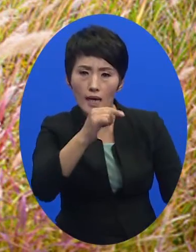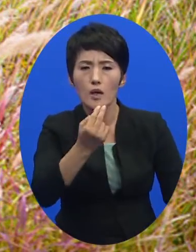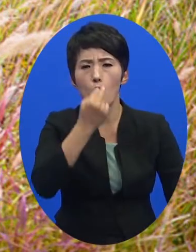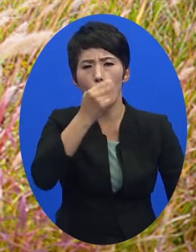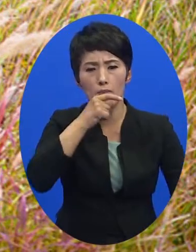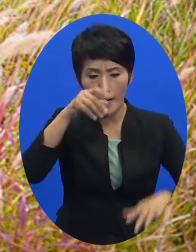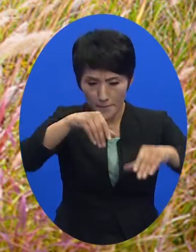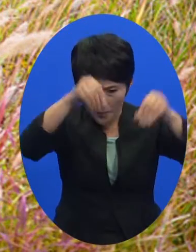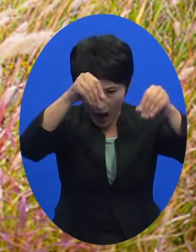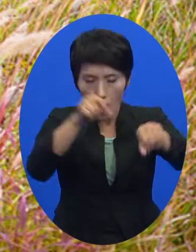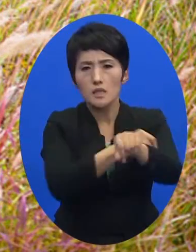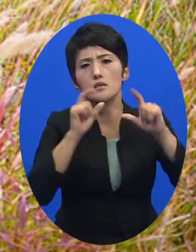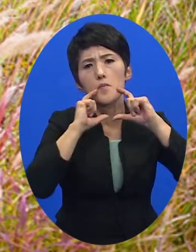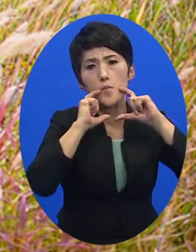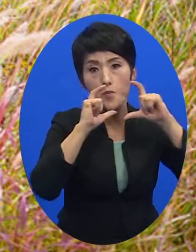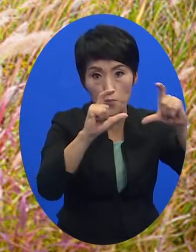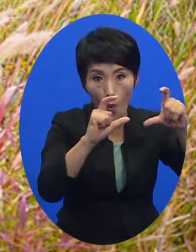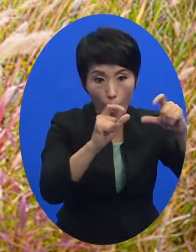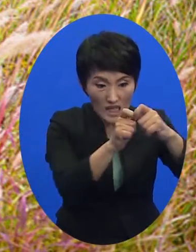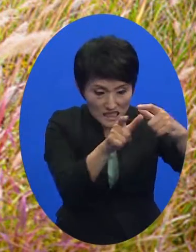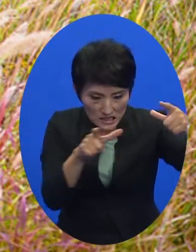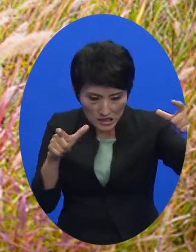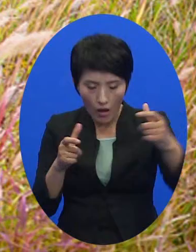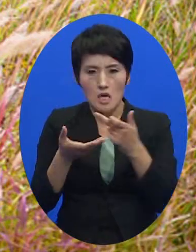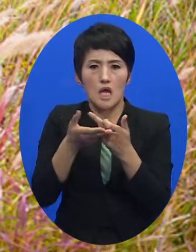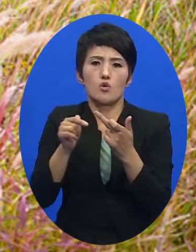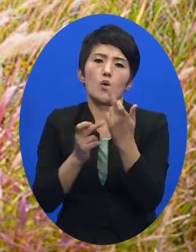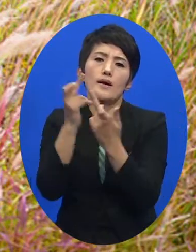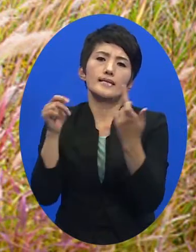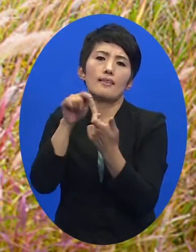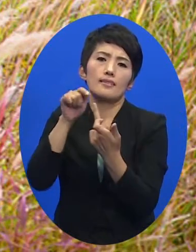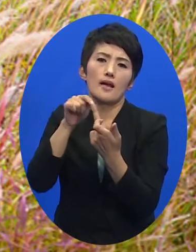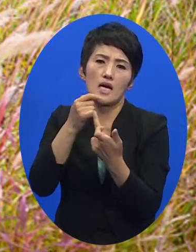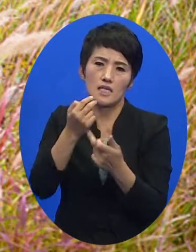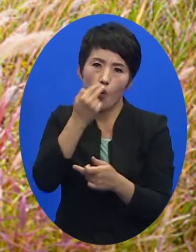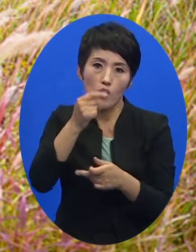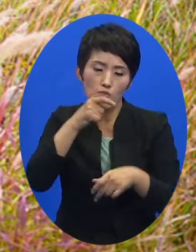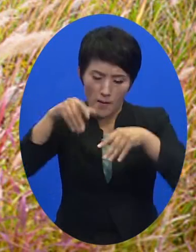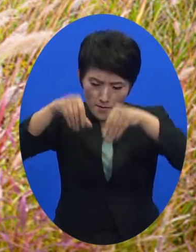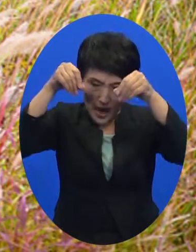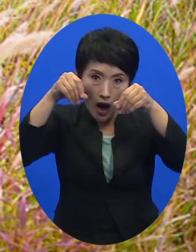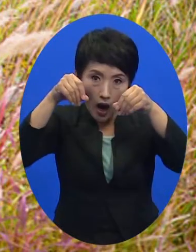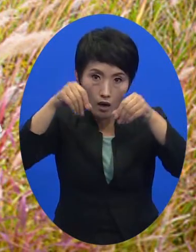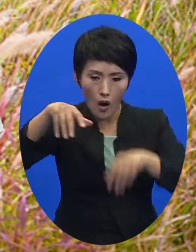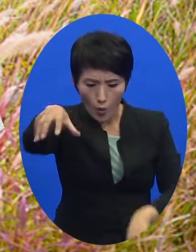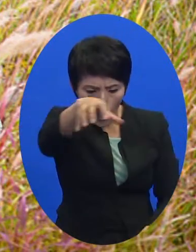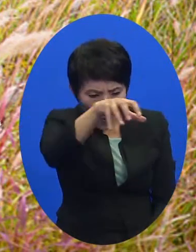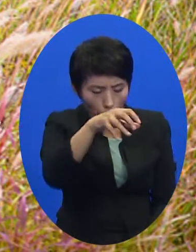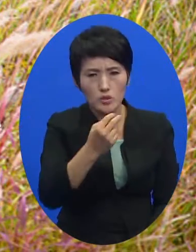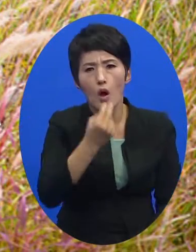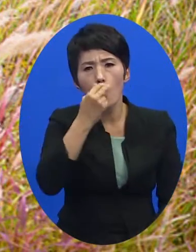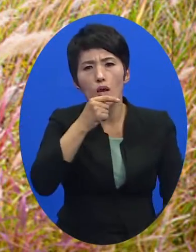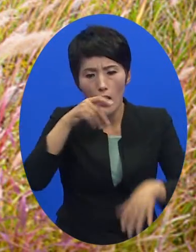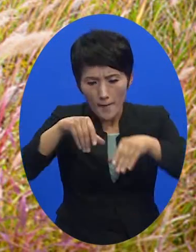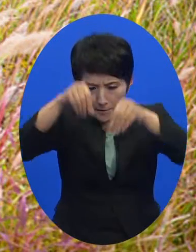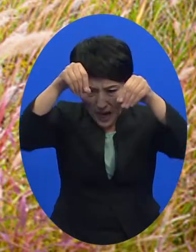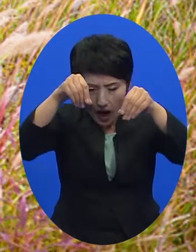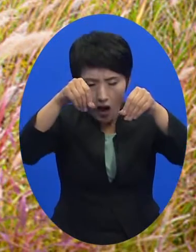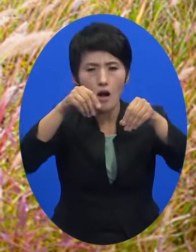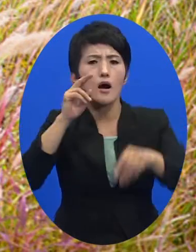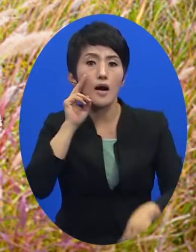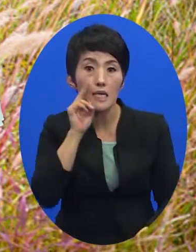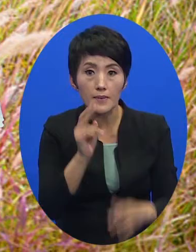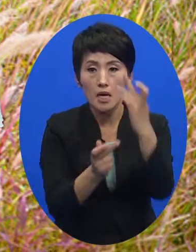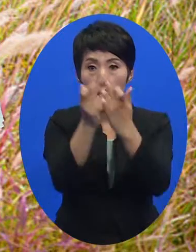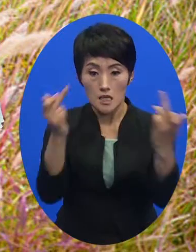내려졌던 건조특보는 제주도 산간까지 확대가 됐습니다. 그 밖의 지역의 대기도 점차 건조해질 것으로 보이는데요. 산불